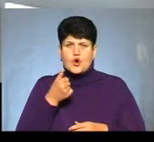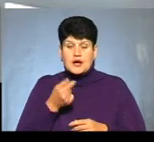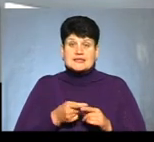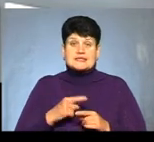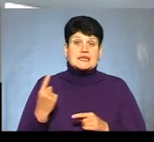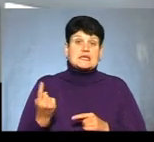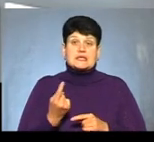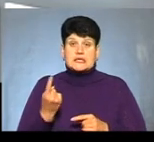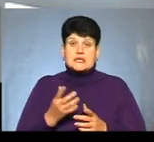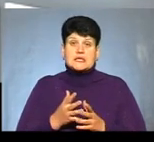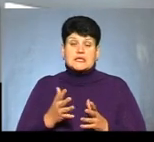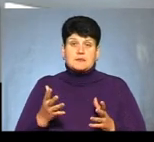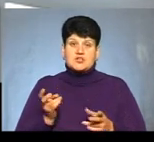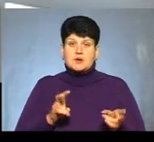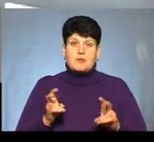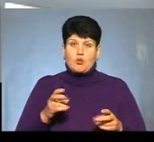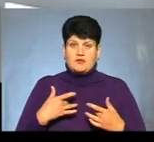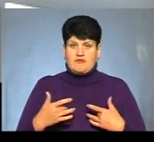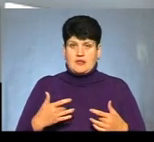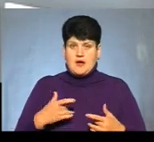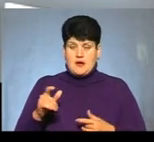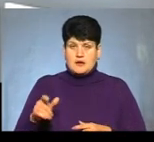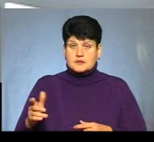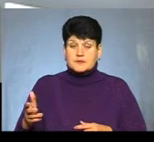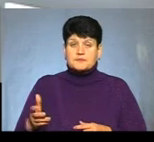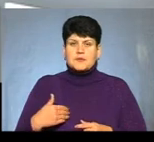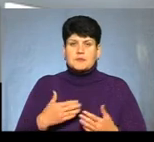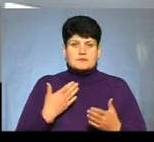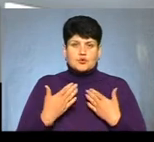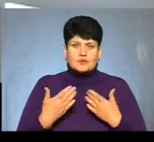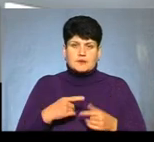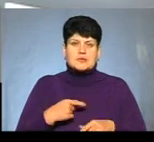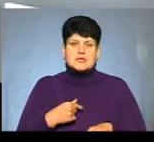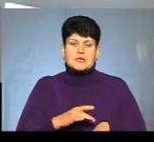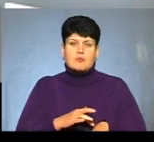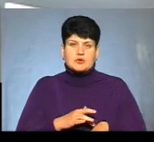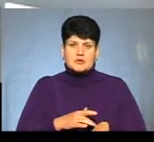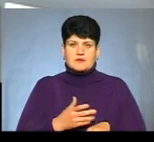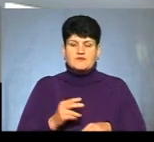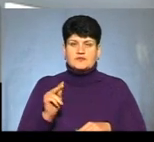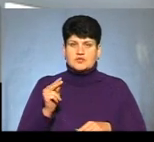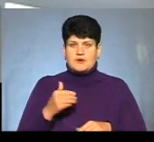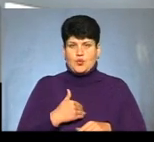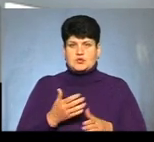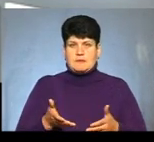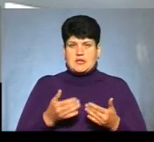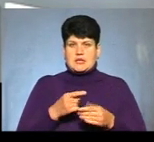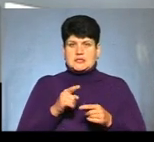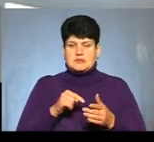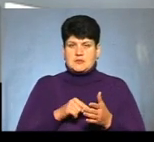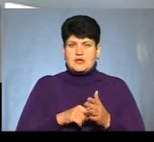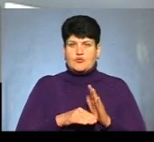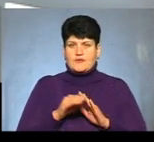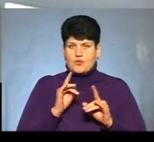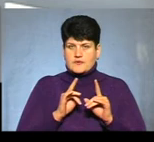яких роках. Тобто це єдиний, який найбільше приходив до театру. І ми з ним спілкувалися, і він каже, мене це болить. І він в четвер хоче підняти